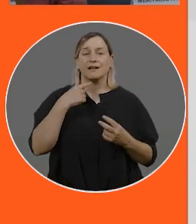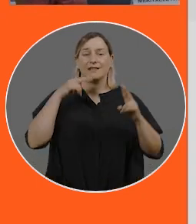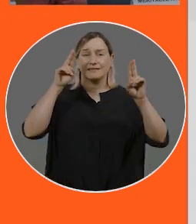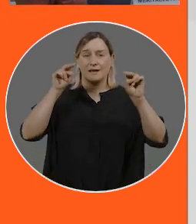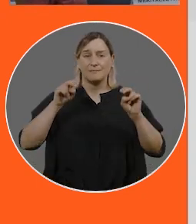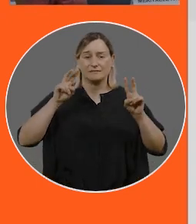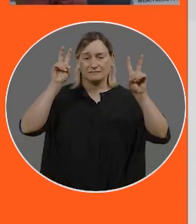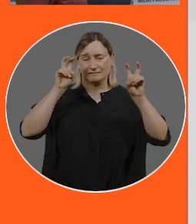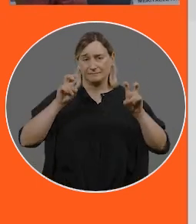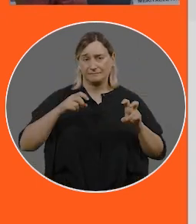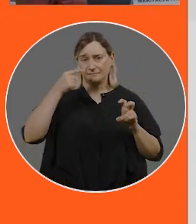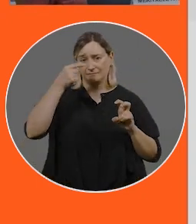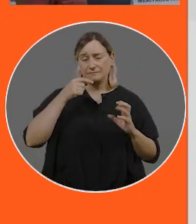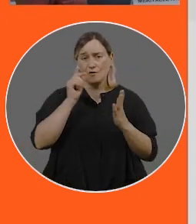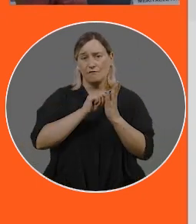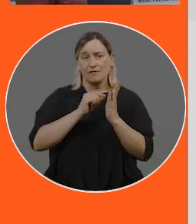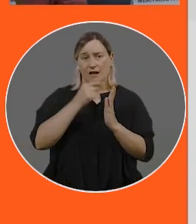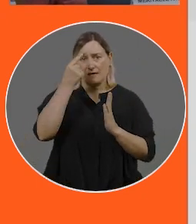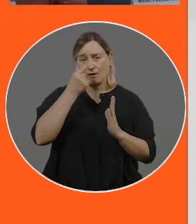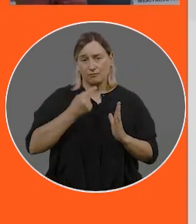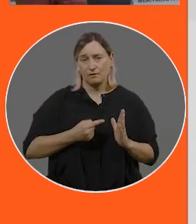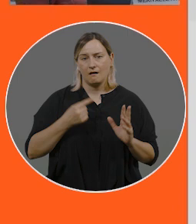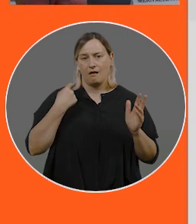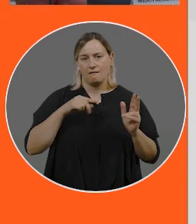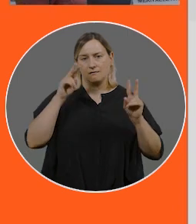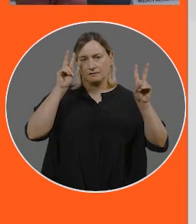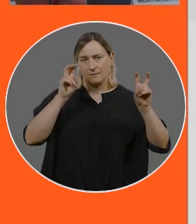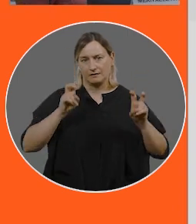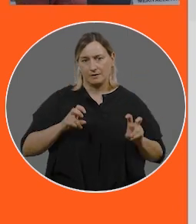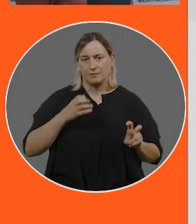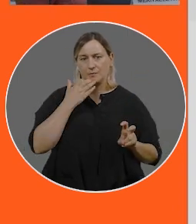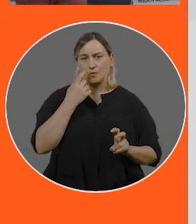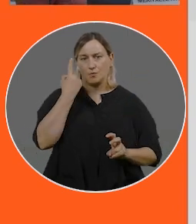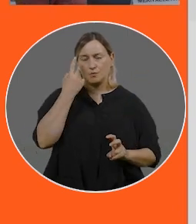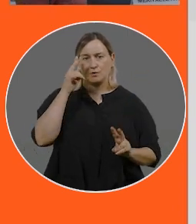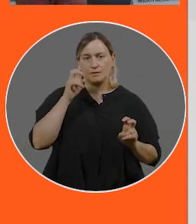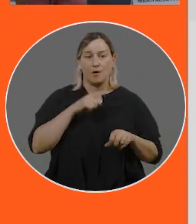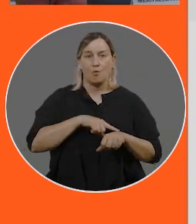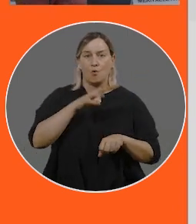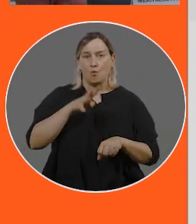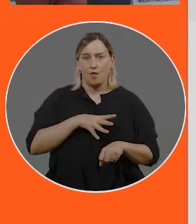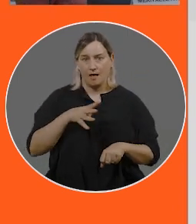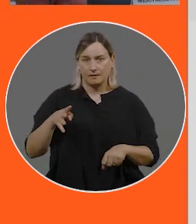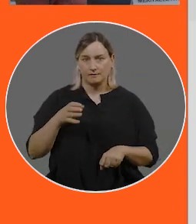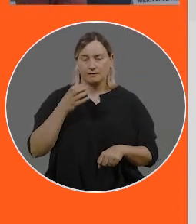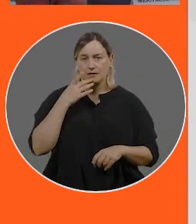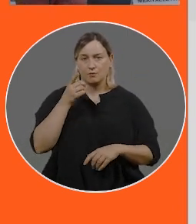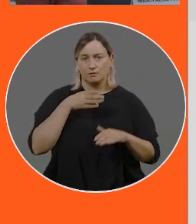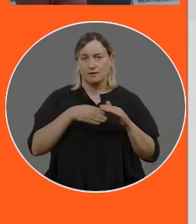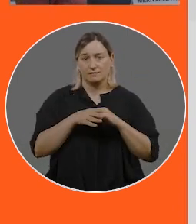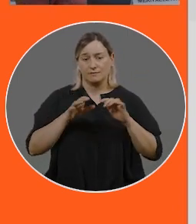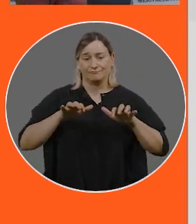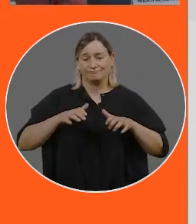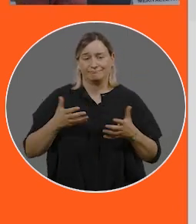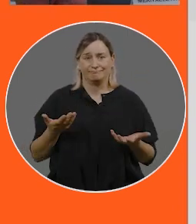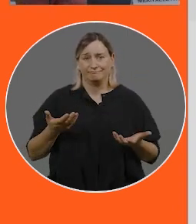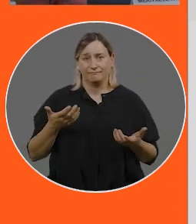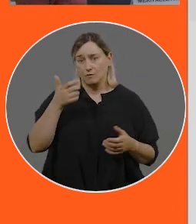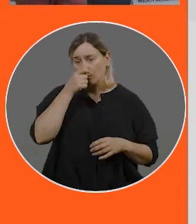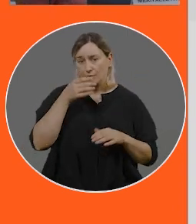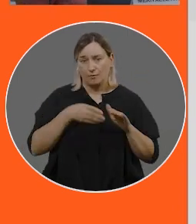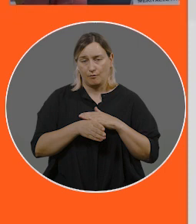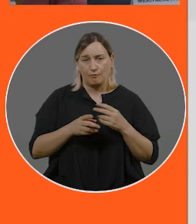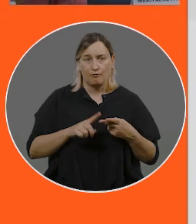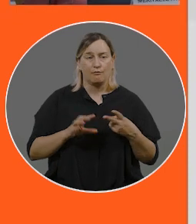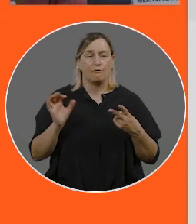cada oficina que, per exemple, n'hi ha un que és horaris que no és accessible amb el teclat i no m'hi puc col·locar. Per molt